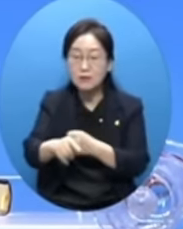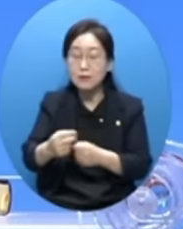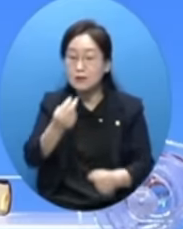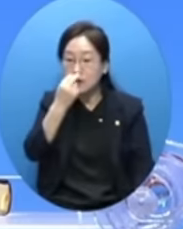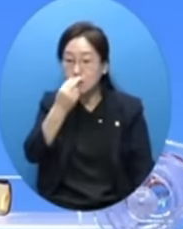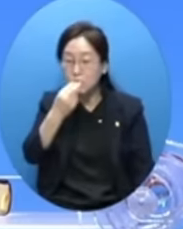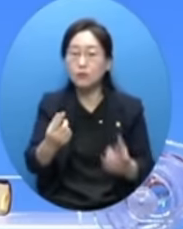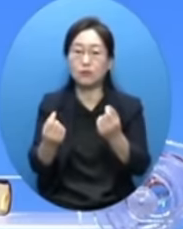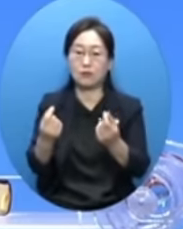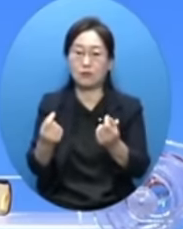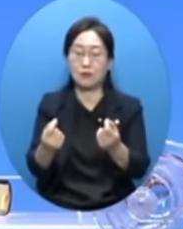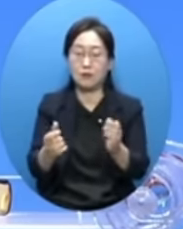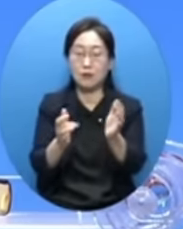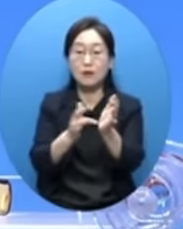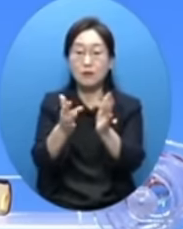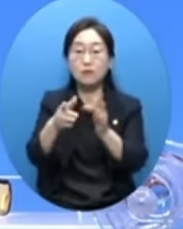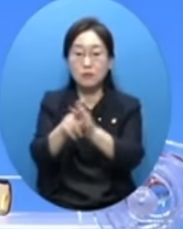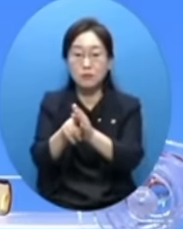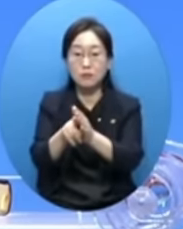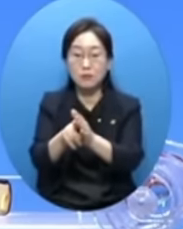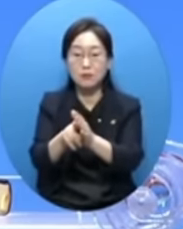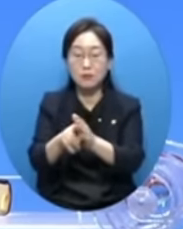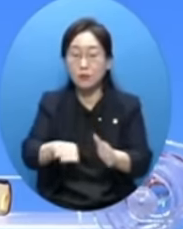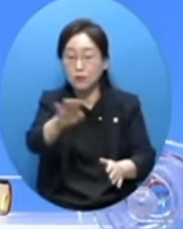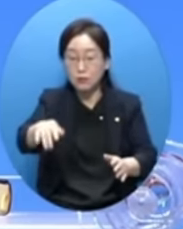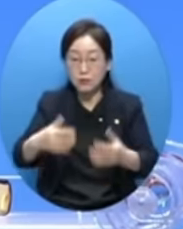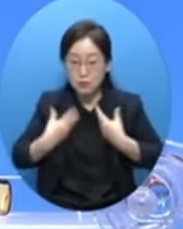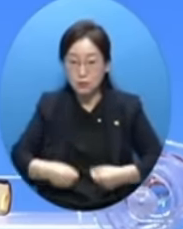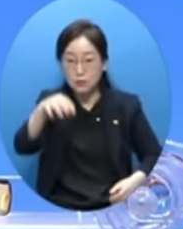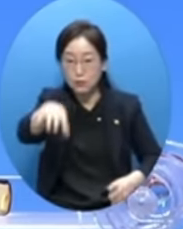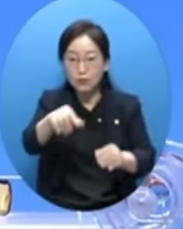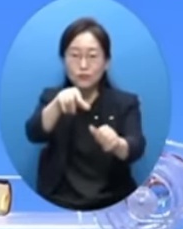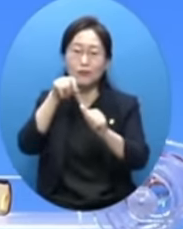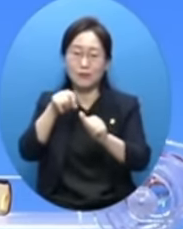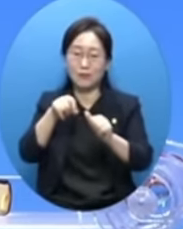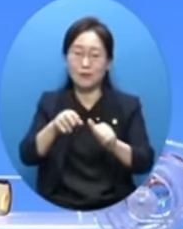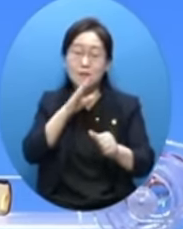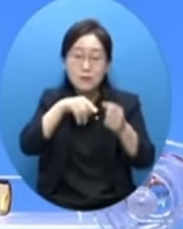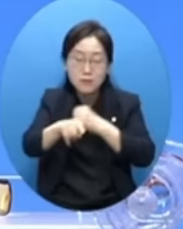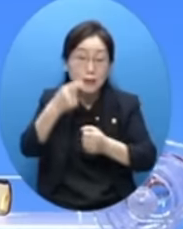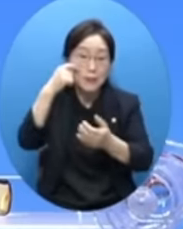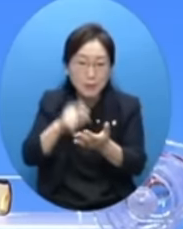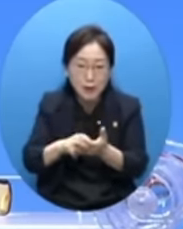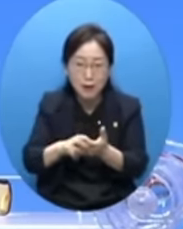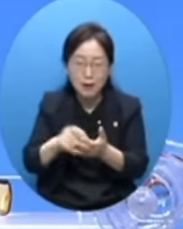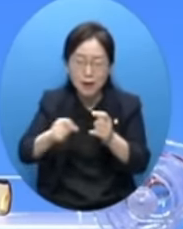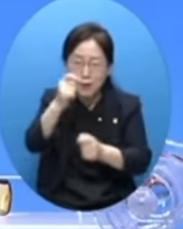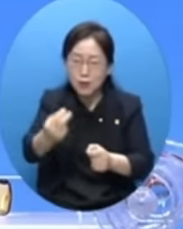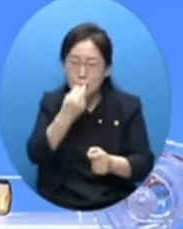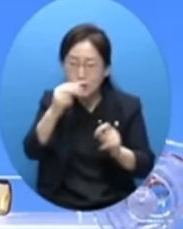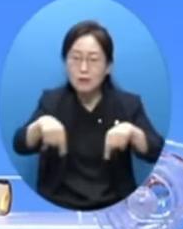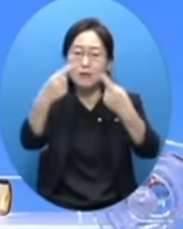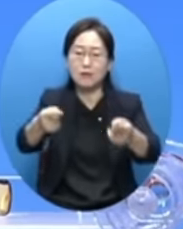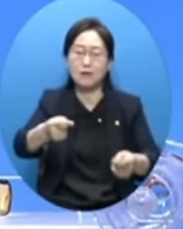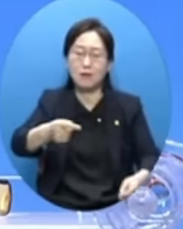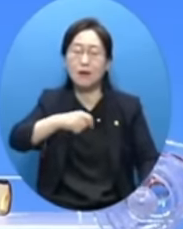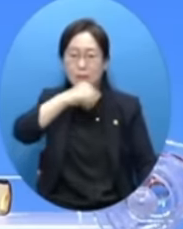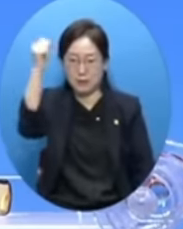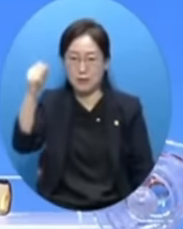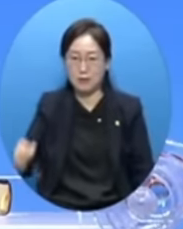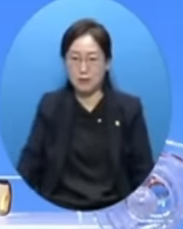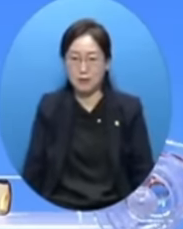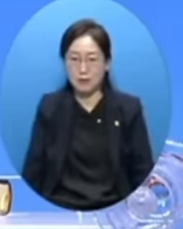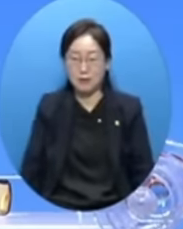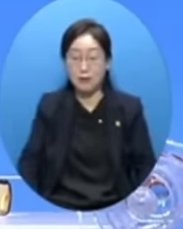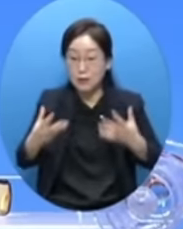생명이 되셔서 예수를 믿기만 하면 우린 절망에서 구원받고 진리를 찾게 되고 영생에 이르게 되는 것입니다.